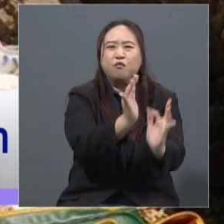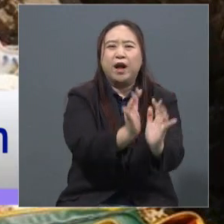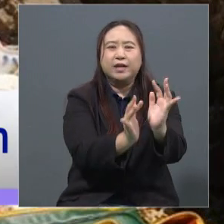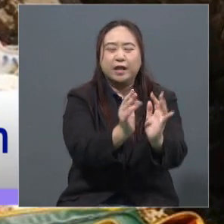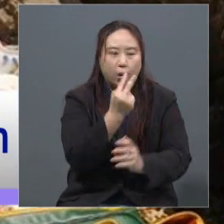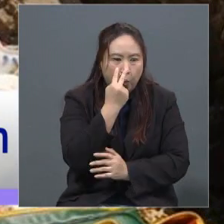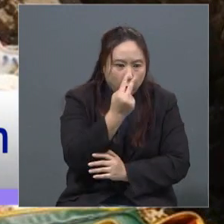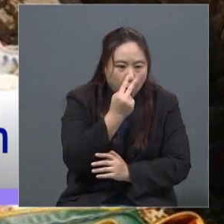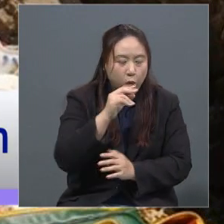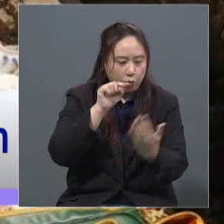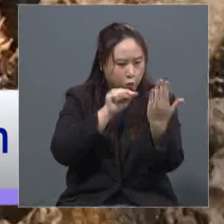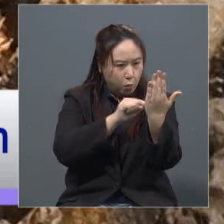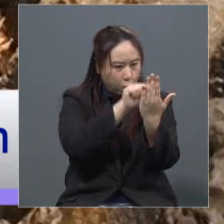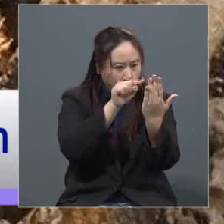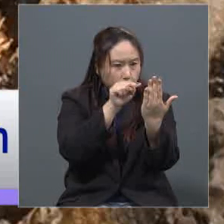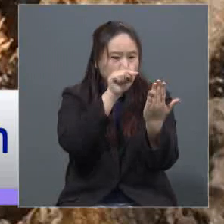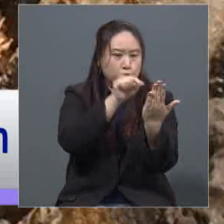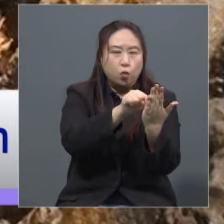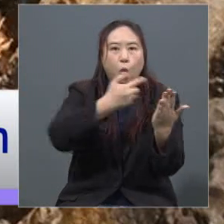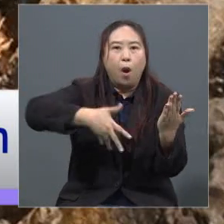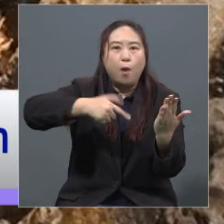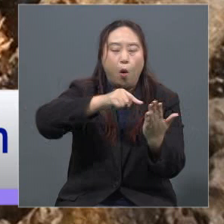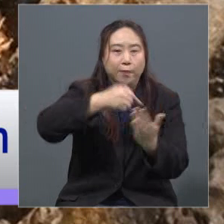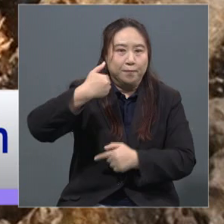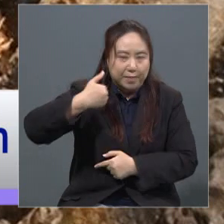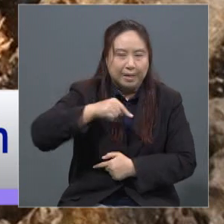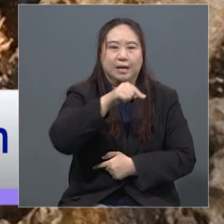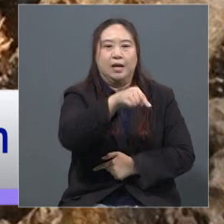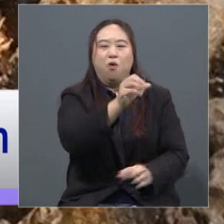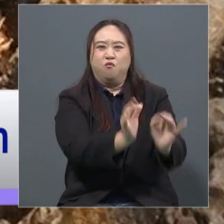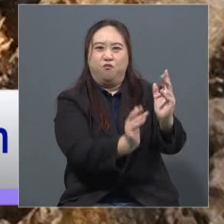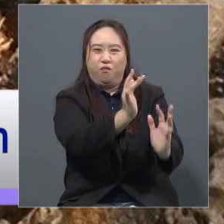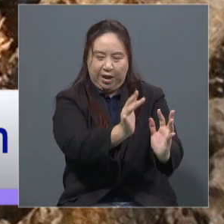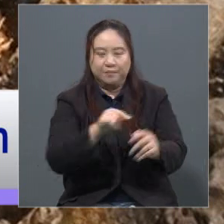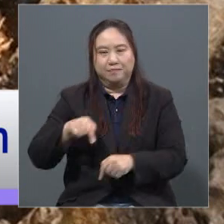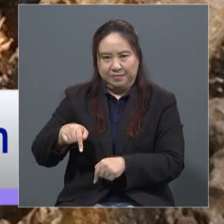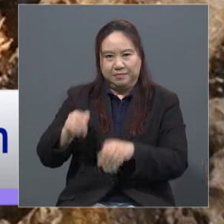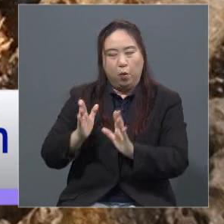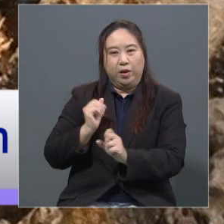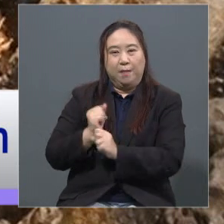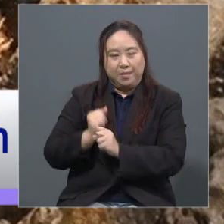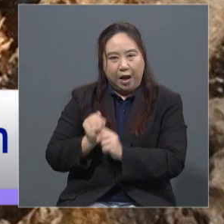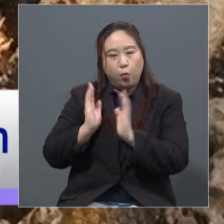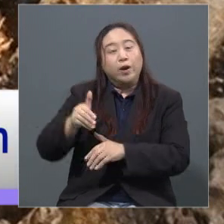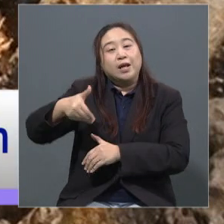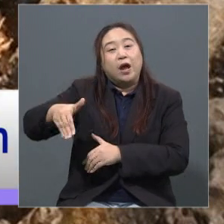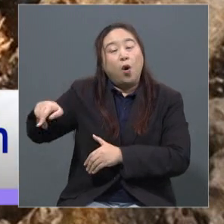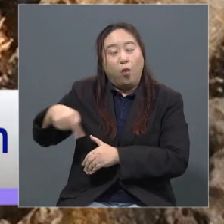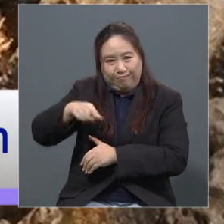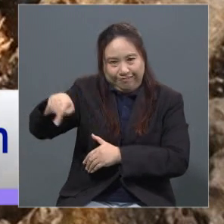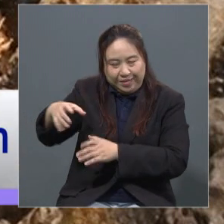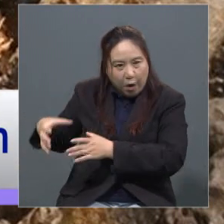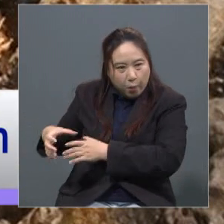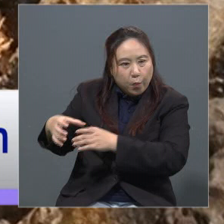ตรวจพบจุดความร้อนระหว่างนั้นเนี่ยนายชนะพลอ้นกาบุคคลภายนอกช่วยปฏิบัติงานประจำวณะอุทยานน้ำตกแม่